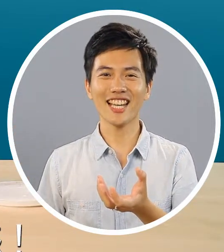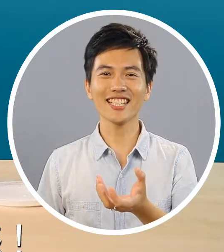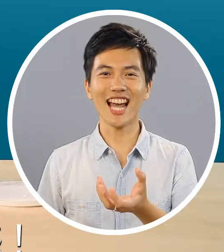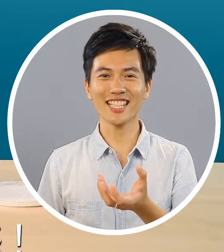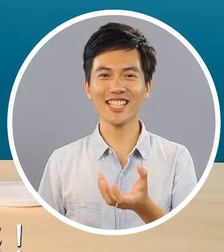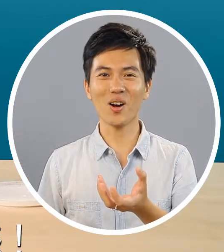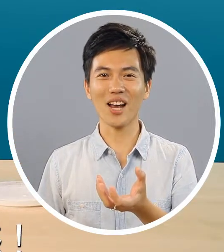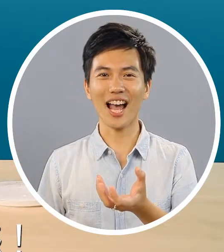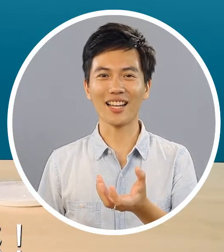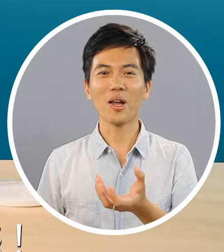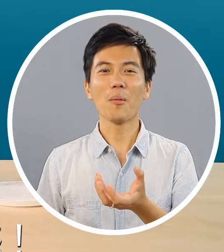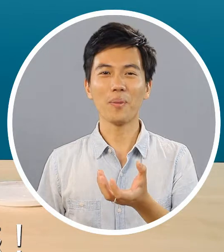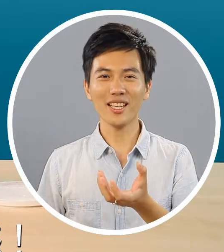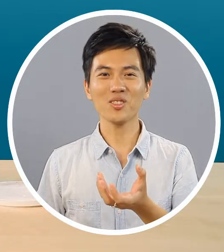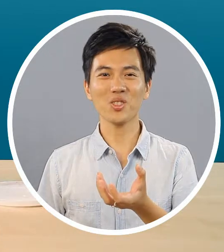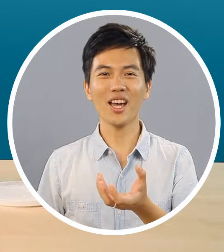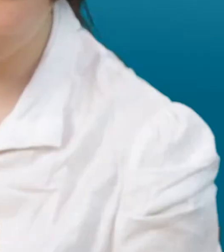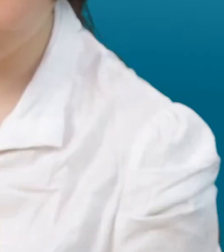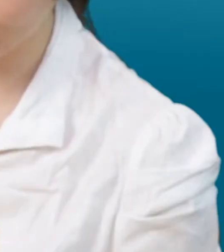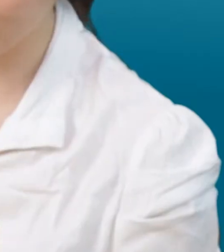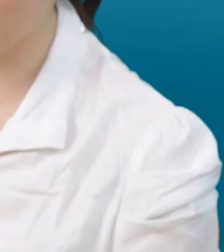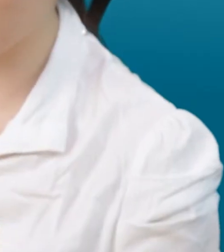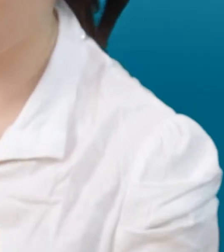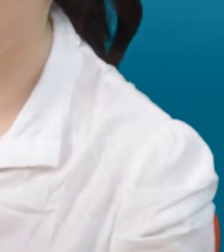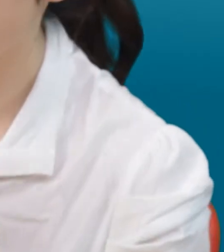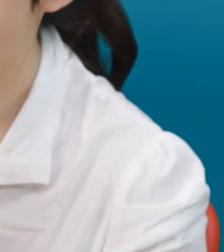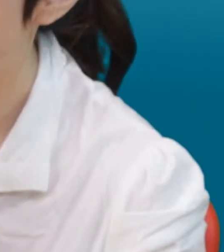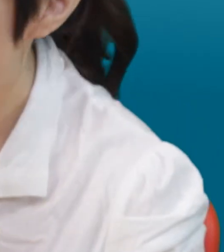让冰淇淋增加新口感，冰脆